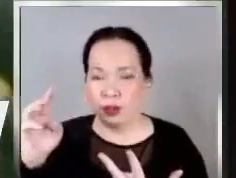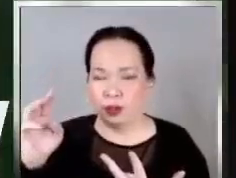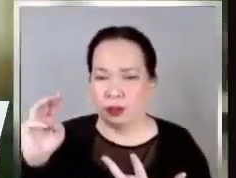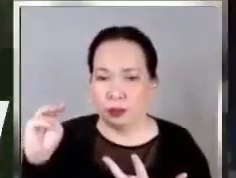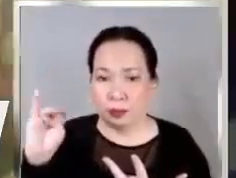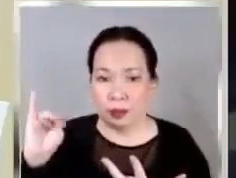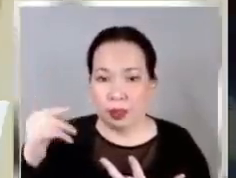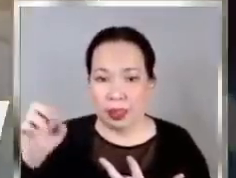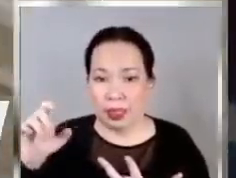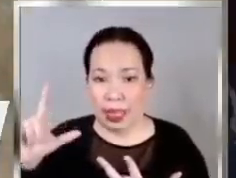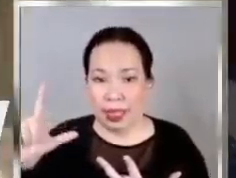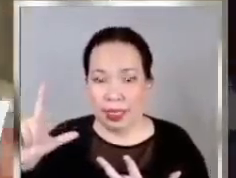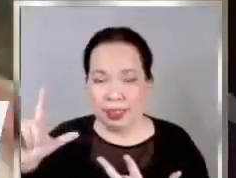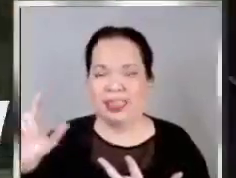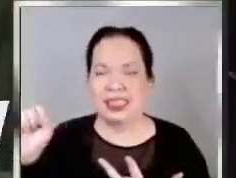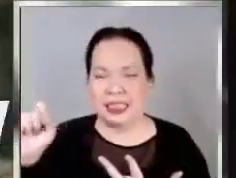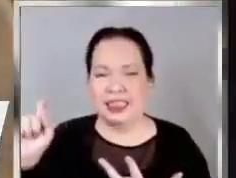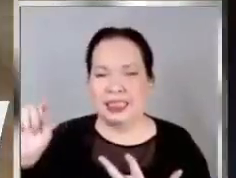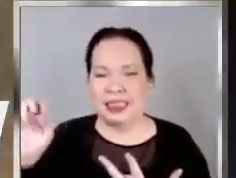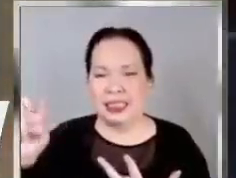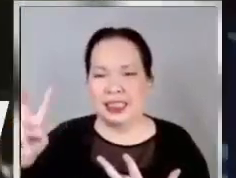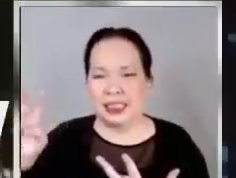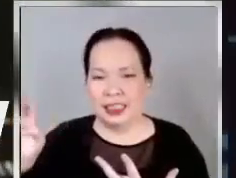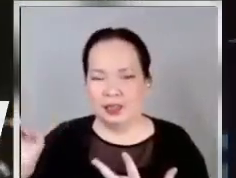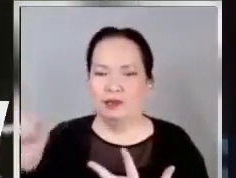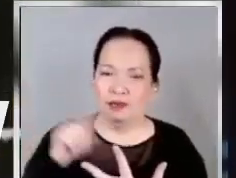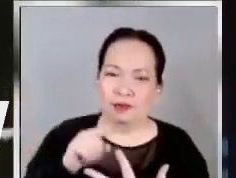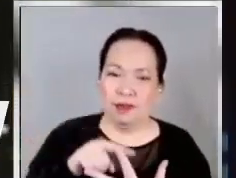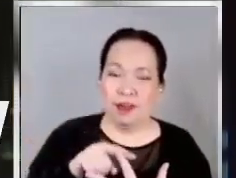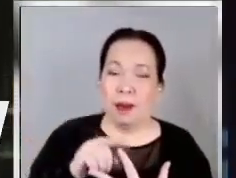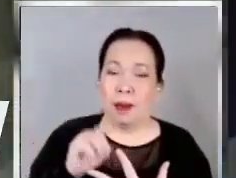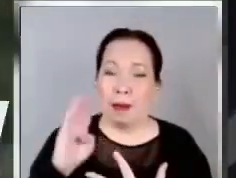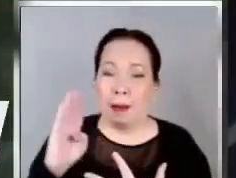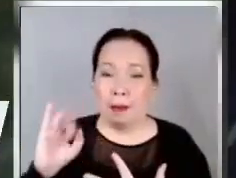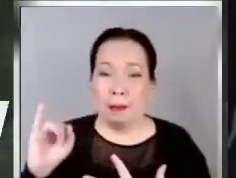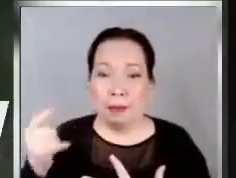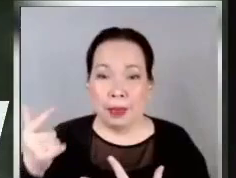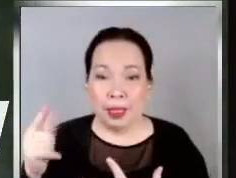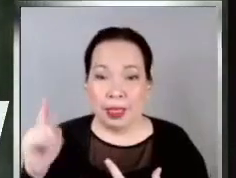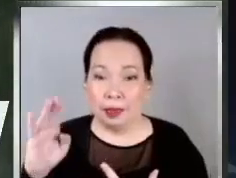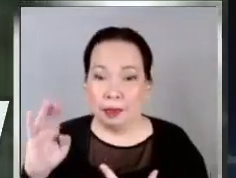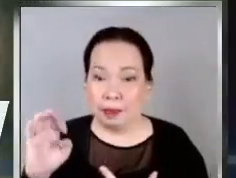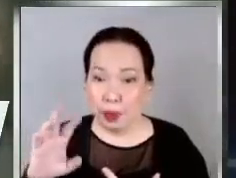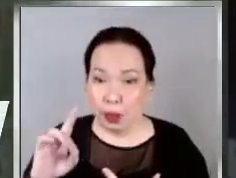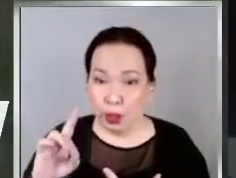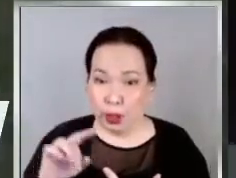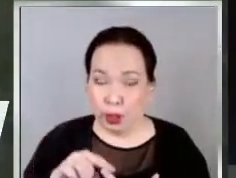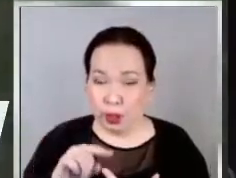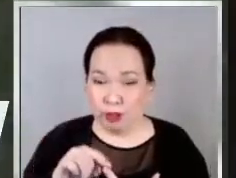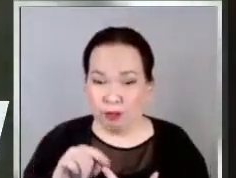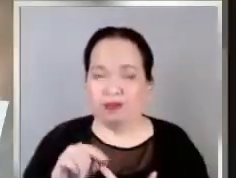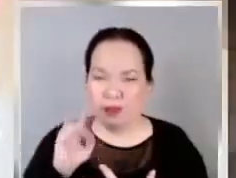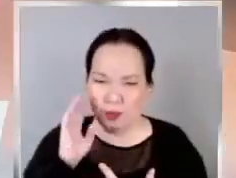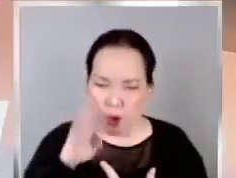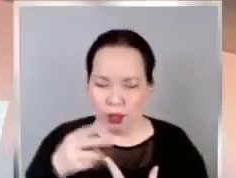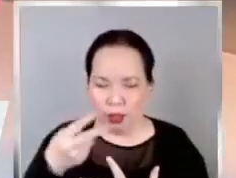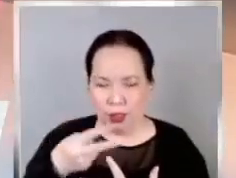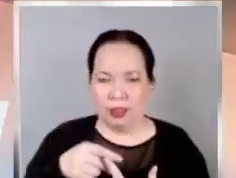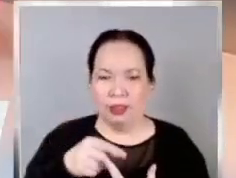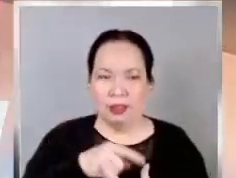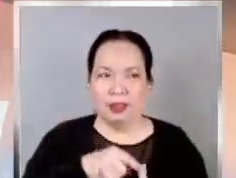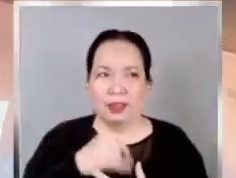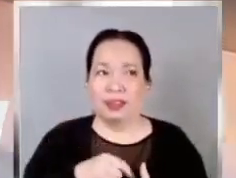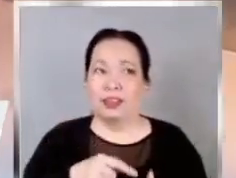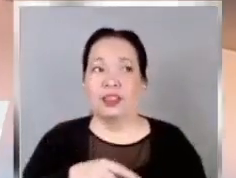At Big Bird na bibigyang buhay naman ni Matt Lozano. Ano unang mong naramdaman nung sinuot mo na yung armor,